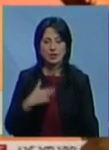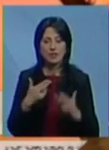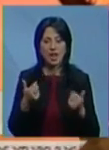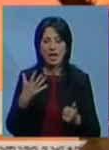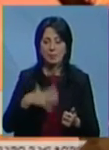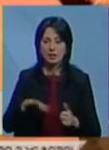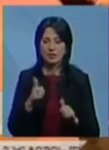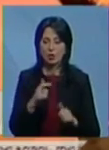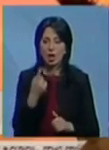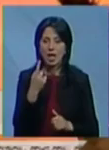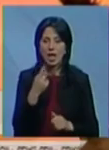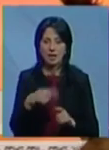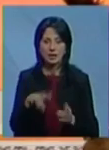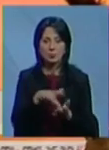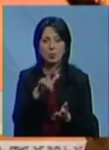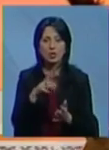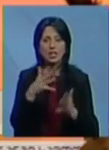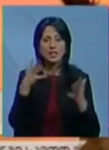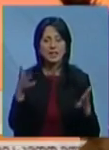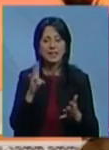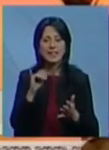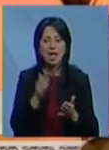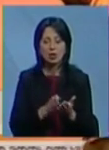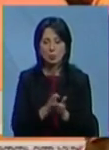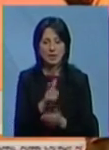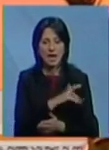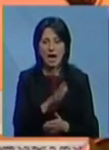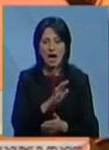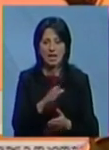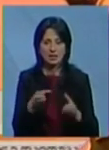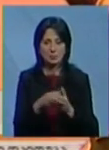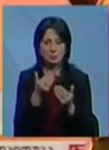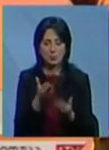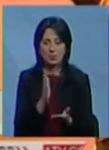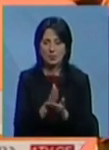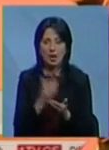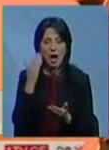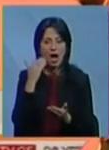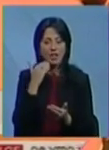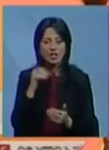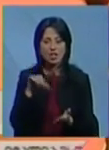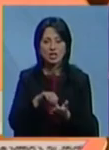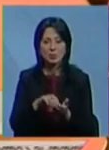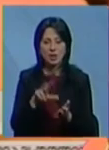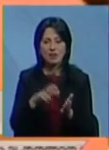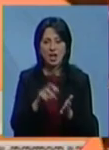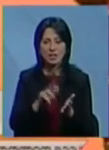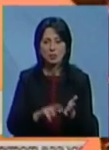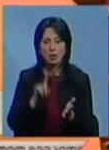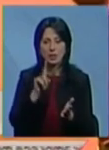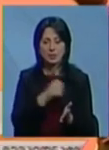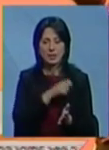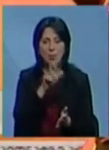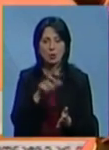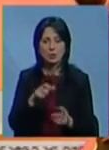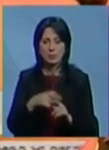Ვაღიარებთ საქართველოს, როგორც ერთსულ მოსახლეზე ყველაზე დიდ ნატოს მისიის არაწევრ კონტრიბუტორ ქვეყანას. ავღანეთში წარმოდგენილი 871